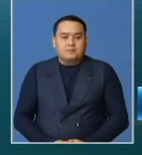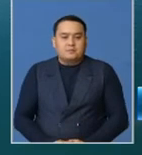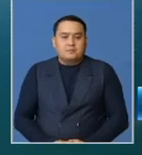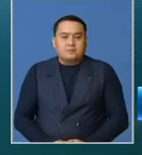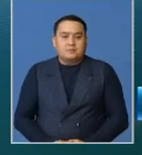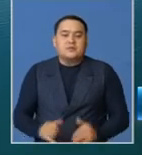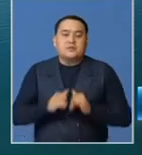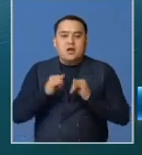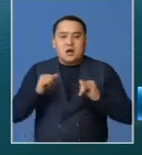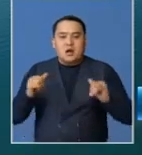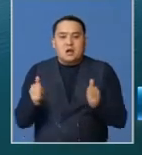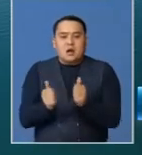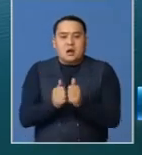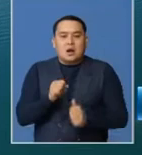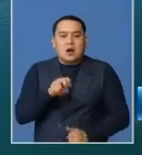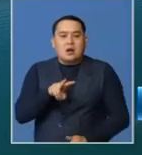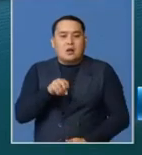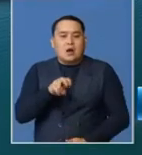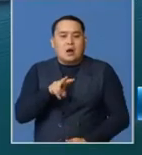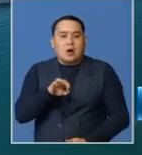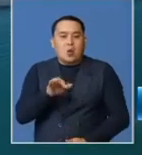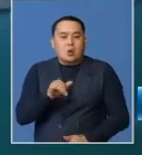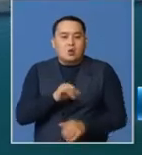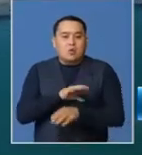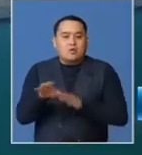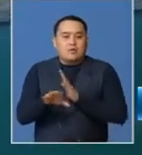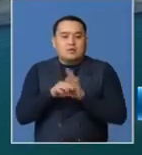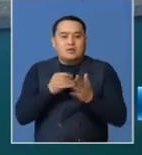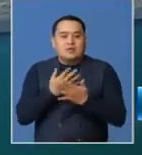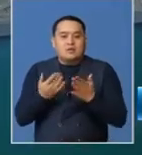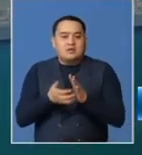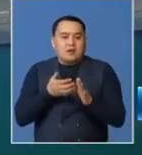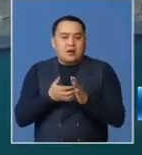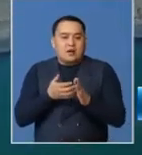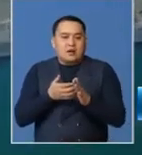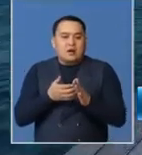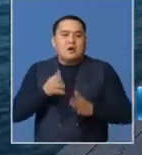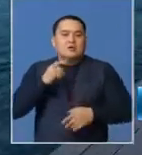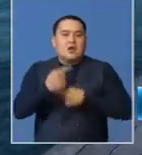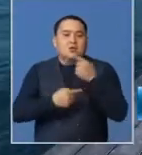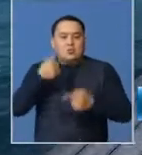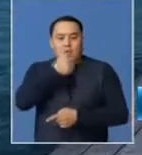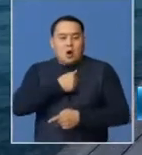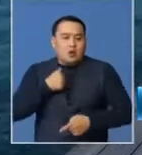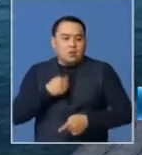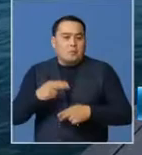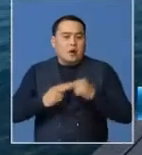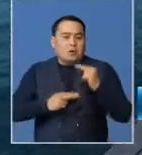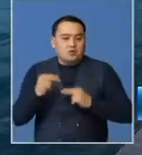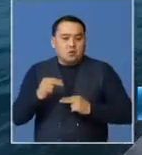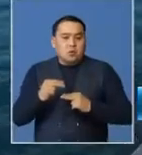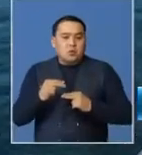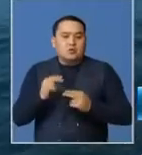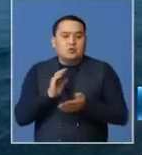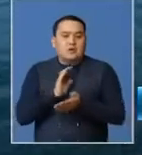Ставка на развитие прибрежной зоны Алаколя в этом году выявила некоторые недостатки. В грядущем году власти намерены построить